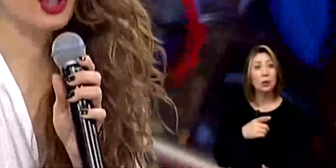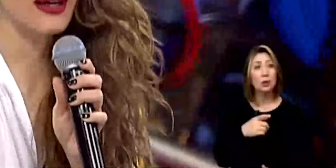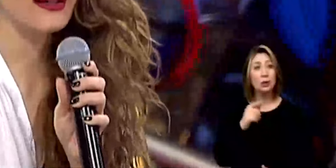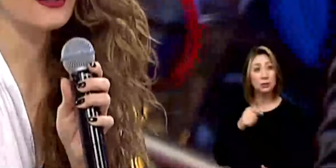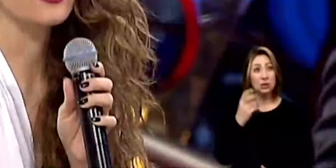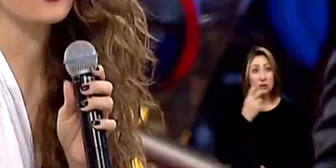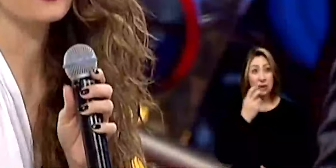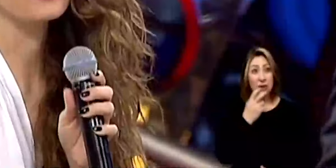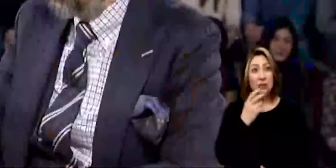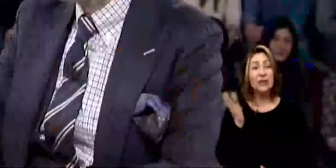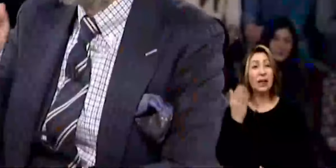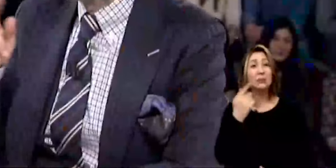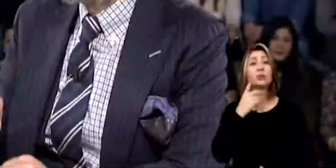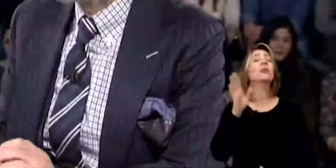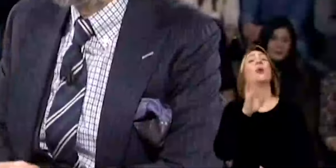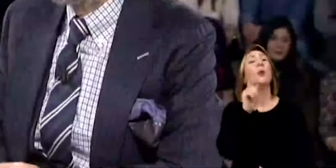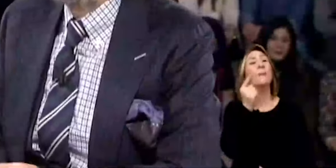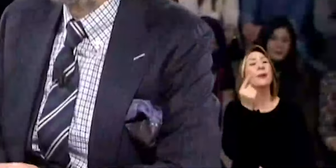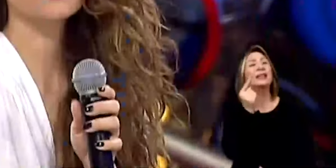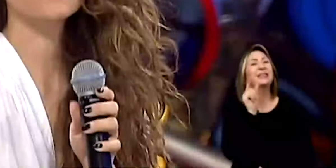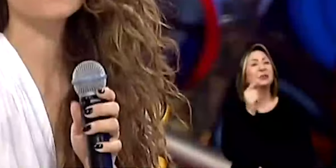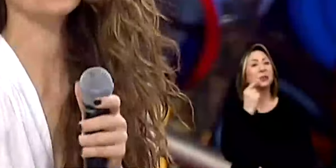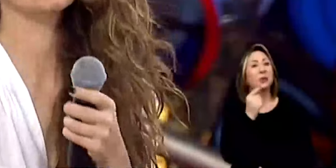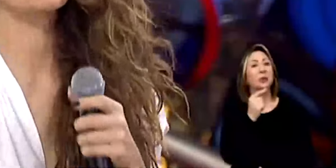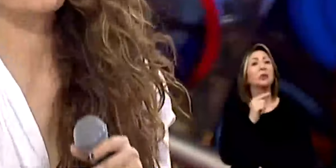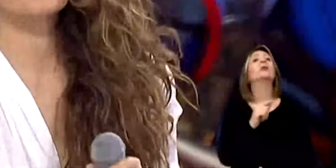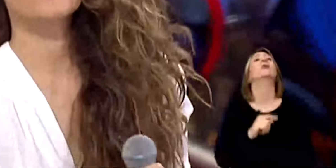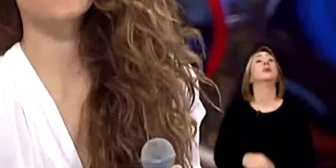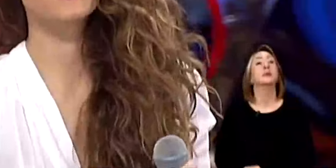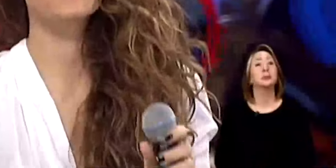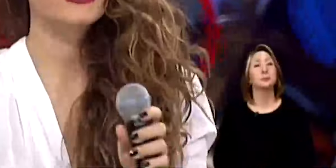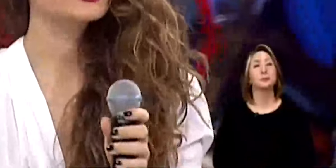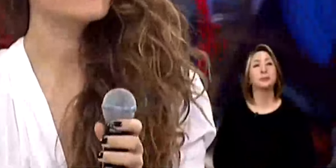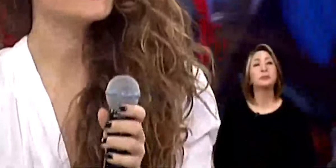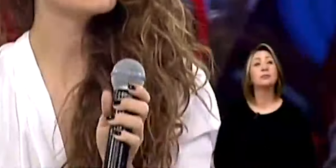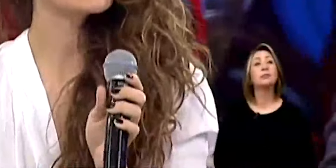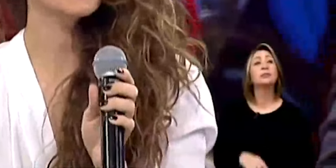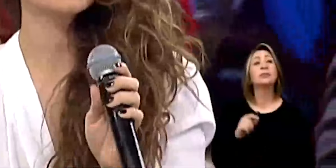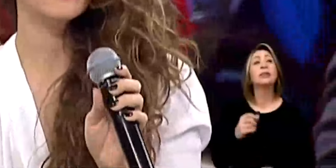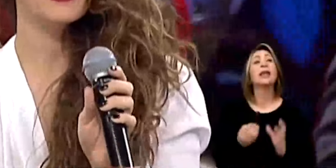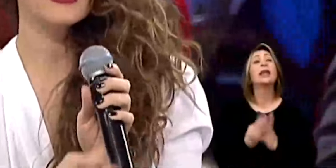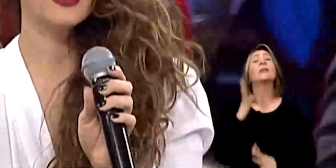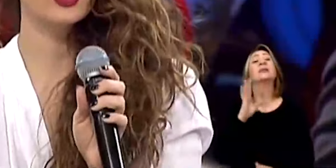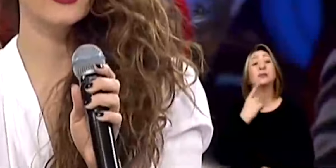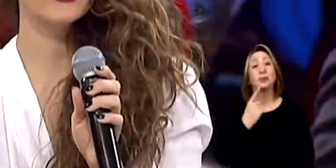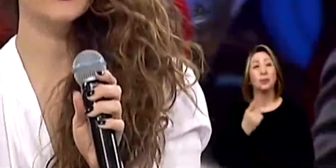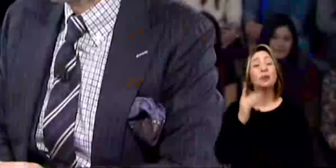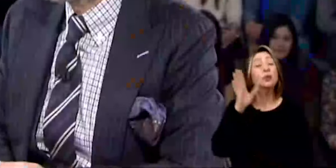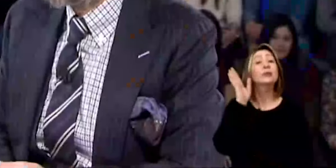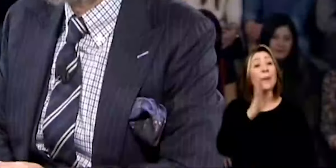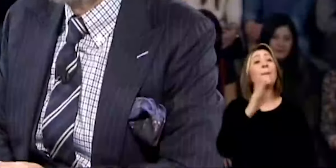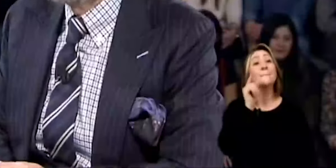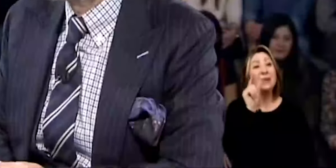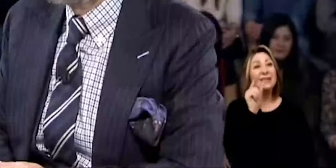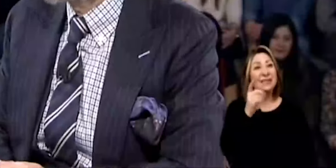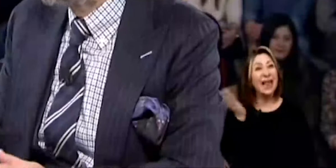söyleyeyim şimdi şarkıyı? Sallayı söylemeyin. Onu birazcık söyleyin. Yok. Söyleyin. Şimdi Yetmez'i söyleyeceğim birazdan. Tamam, Yetmez'i